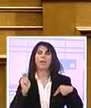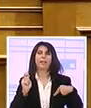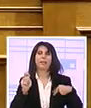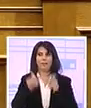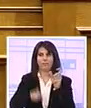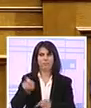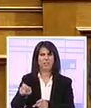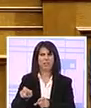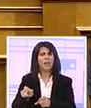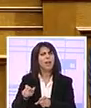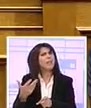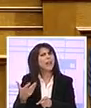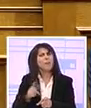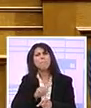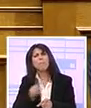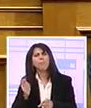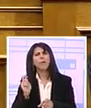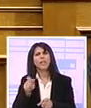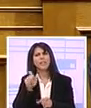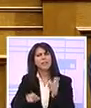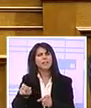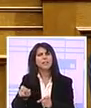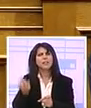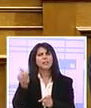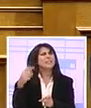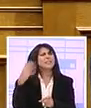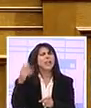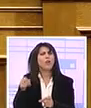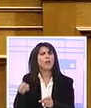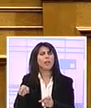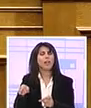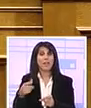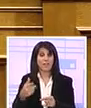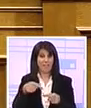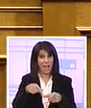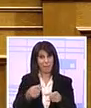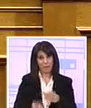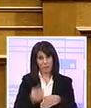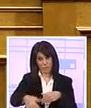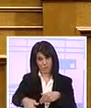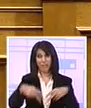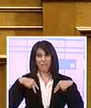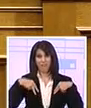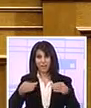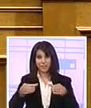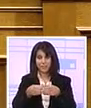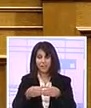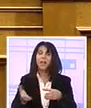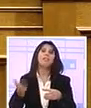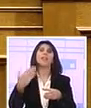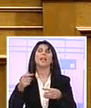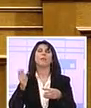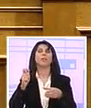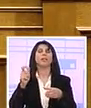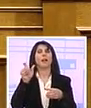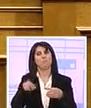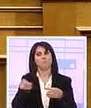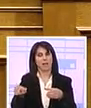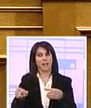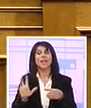Σαμαράς? Ότι επειδή δεν θα έχει πολιτικά στελέχη αυτή η κυβέρνηση και πολιτικό στέλεχος